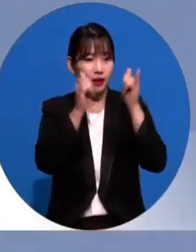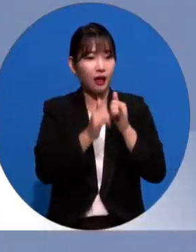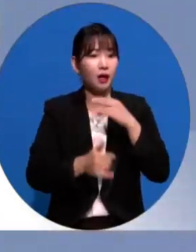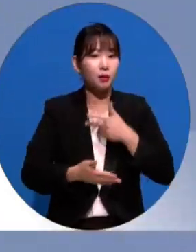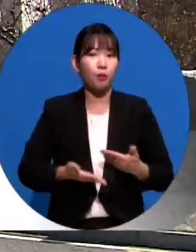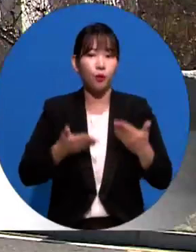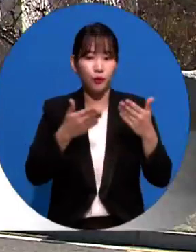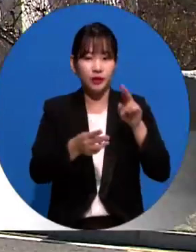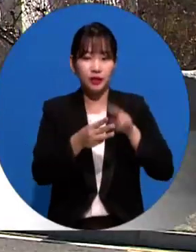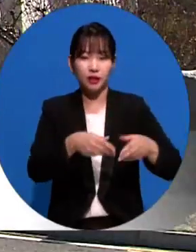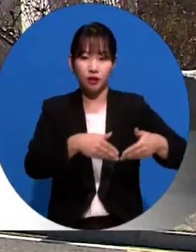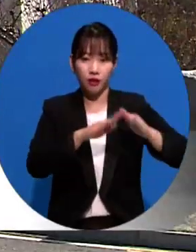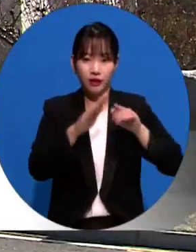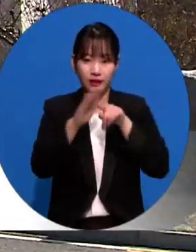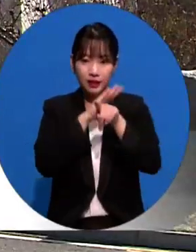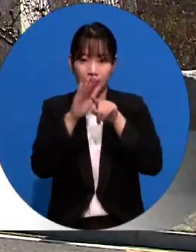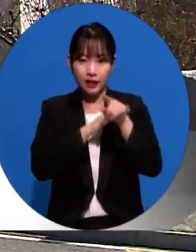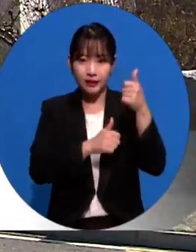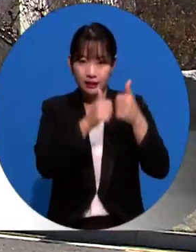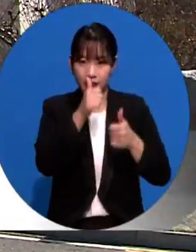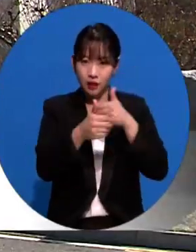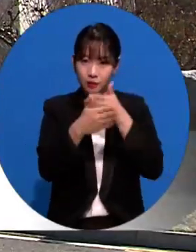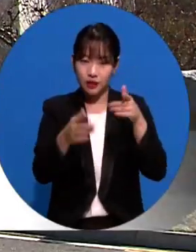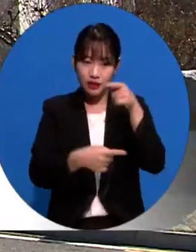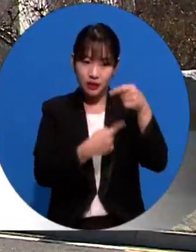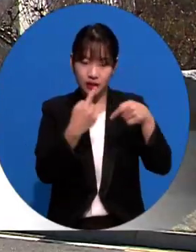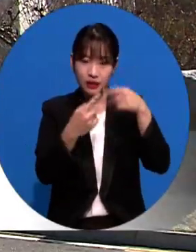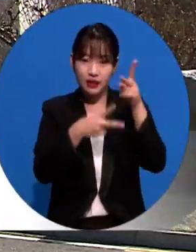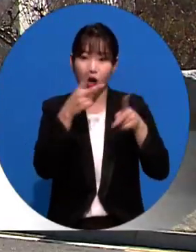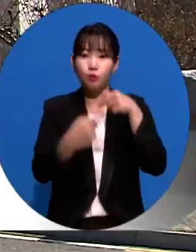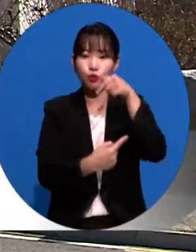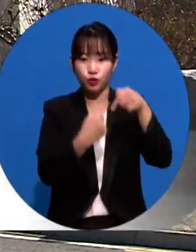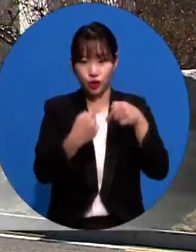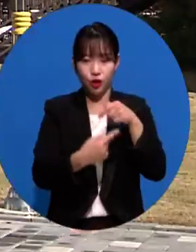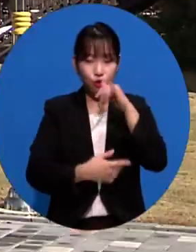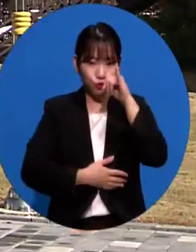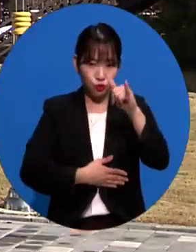사회봉사센터 구축, 찾아가는 실험실 사업 운영 등이 우수 사례로